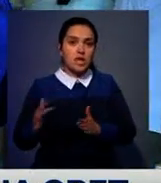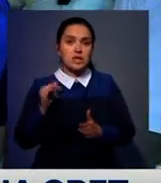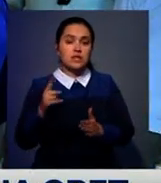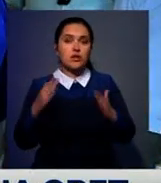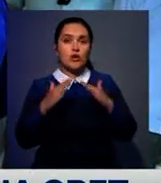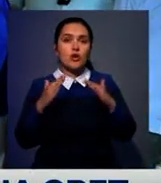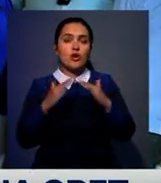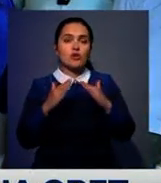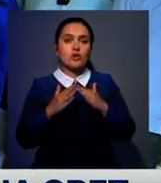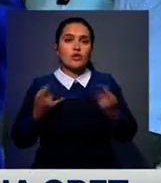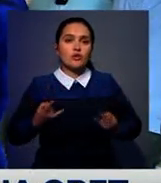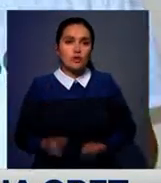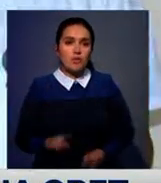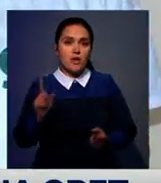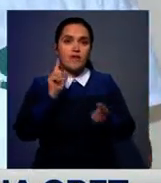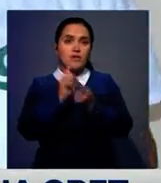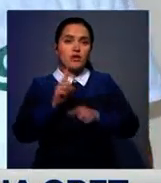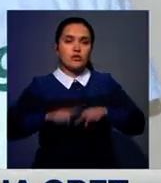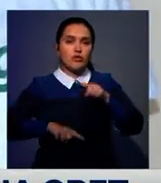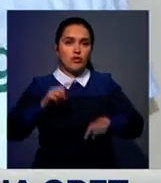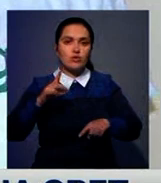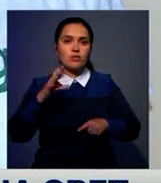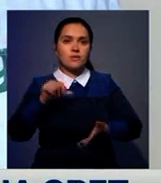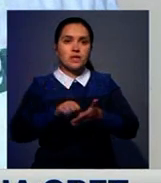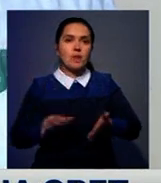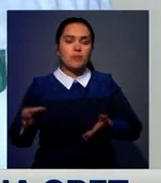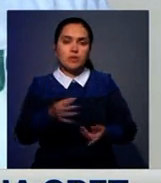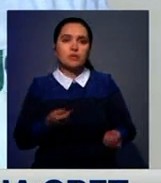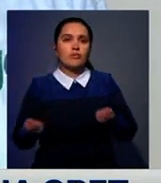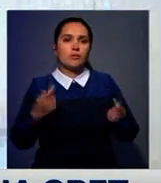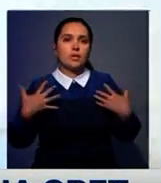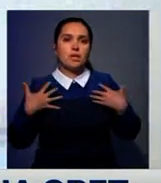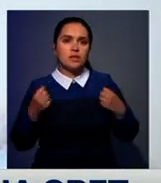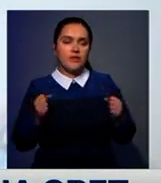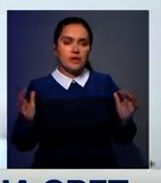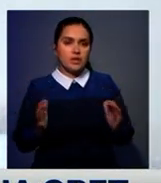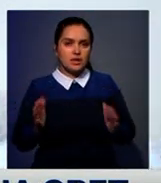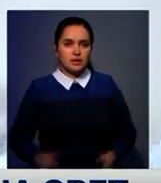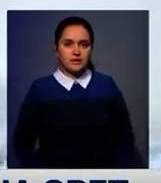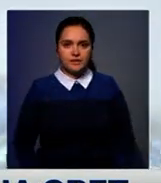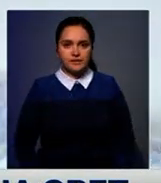уверяют медики. Из роддома матерей встречали не только родственники, но и представители областного управления